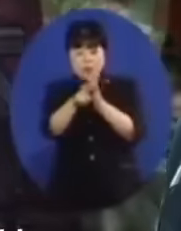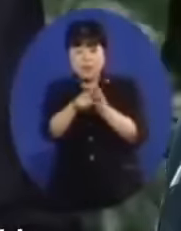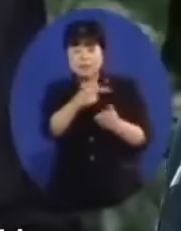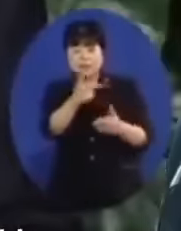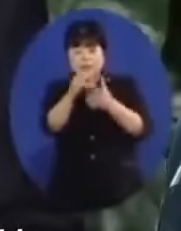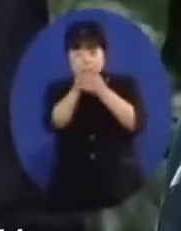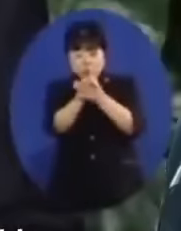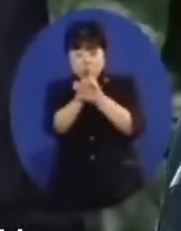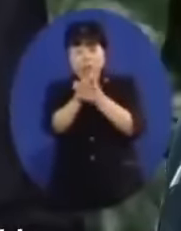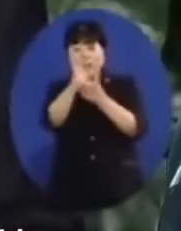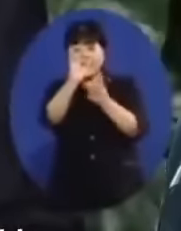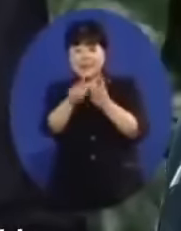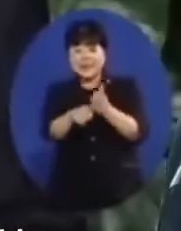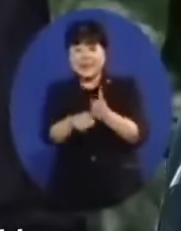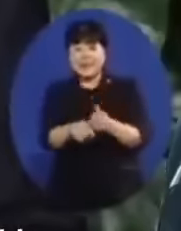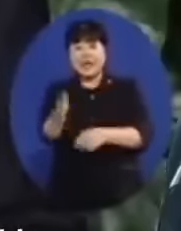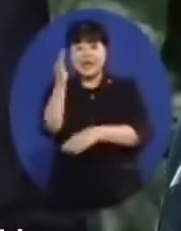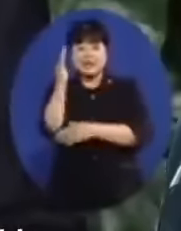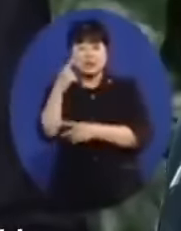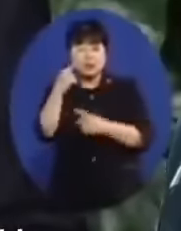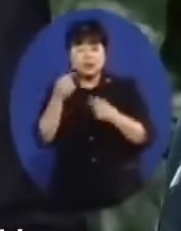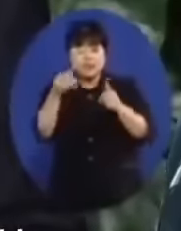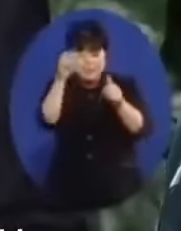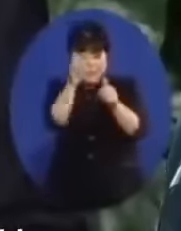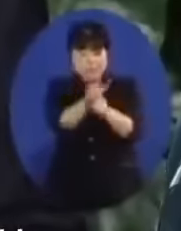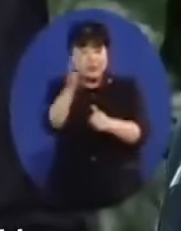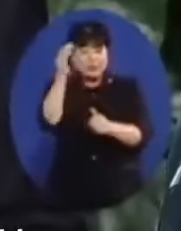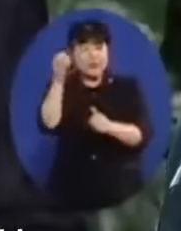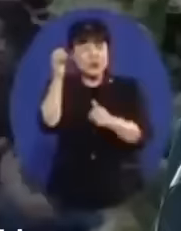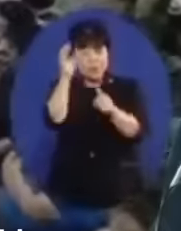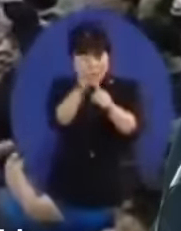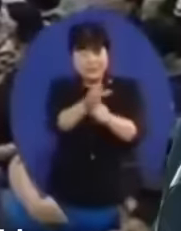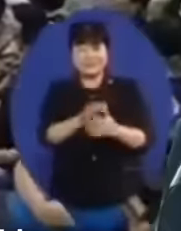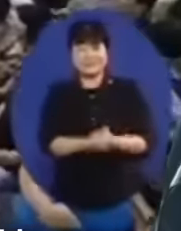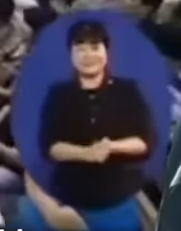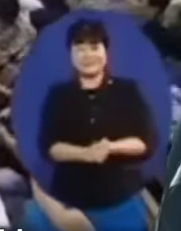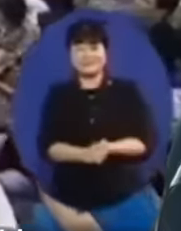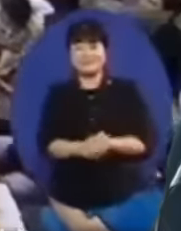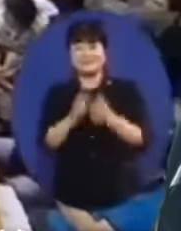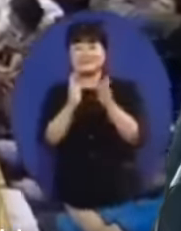큰 기도회를 할 때 설교자로 저를 선택했습니다.